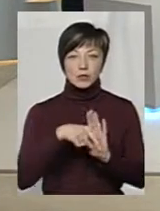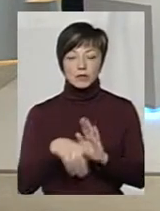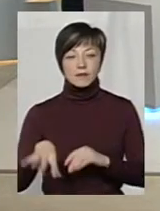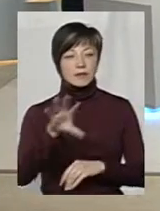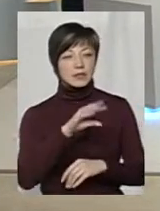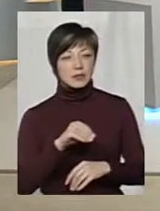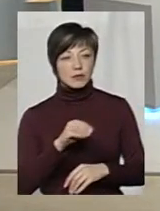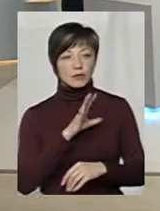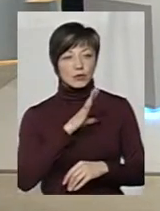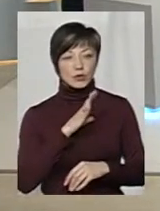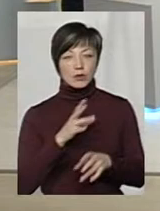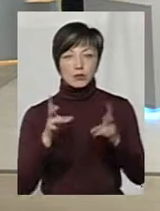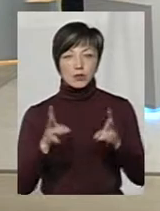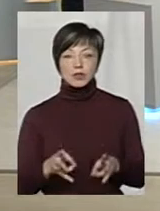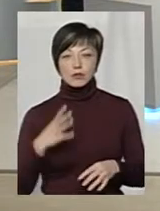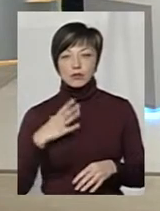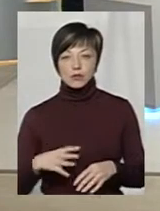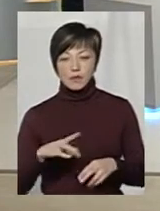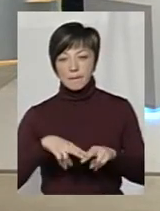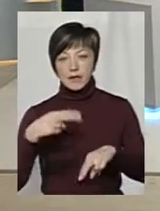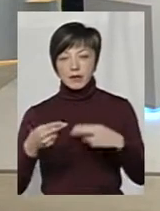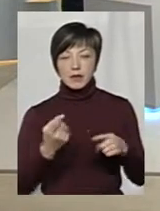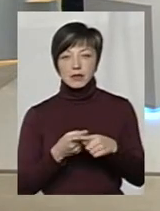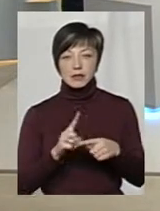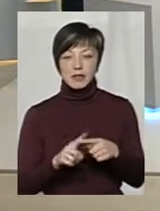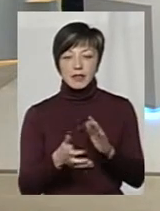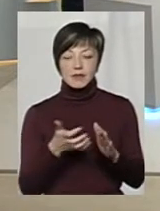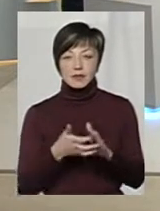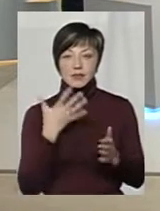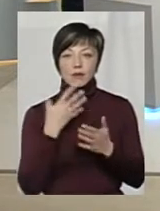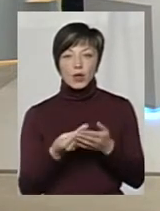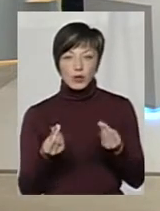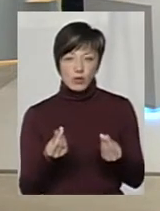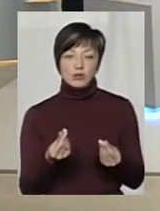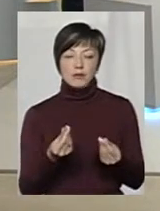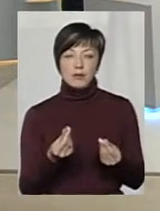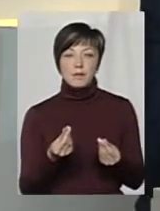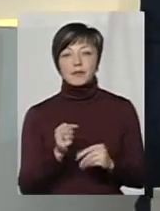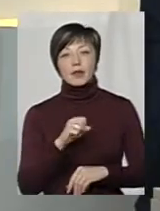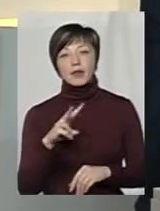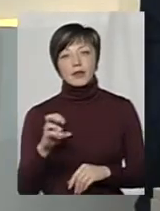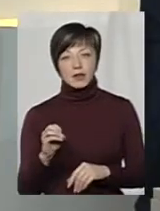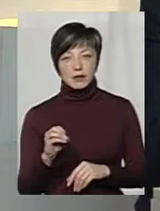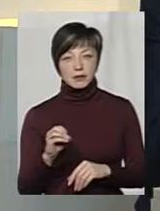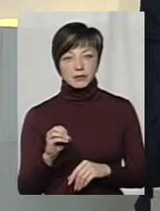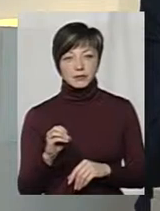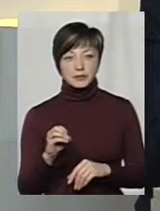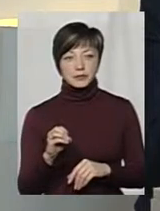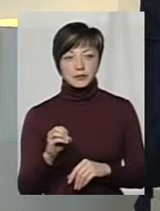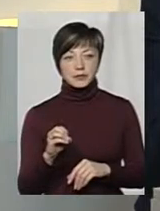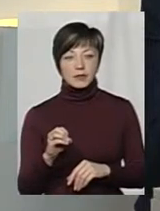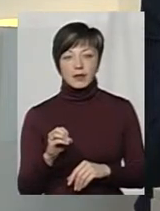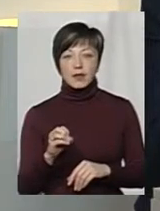всі були пострадали, змушені перекривати цей дефіцит своїми коштами. Але